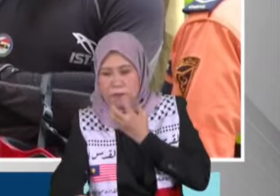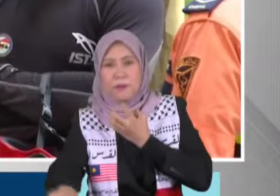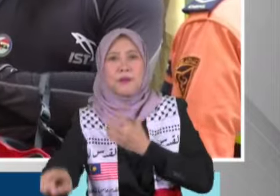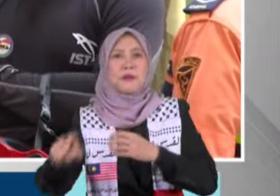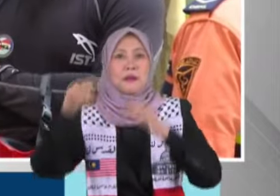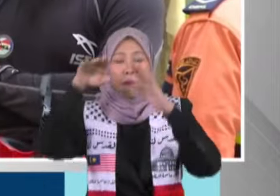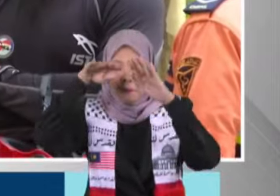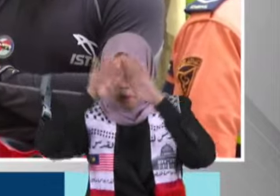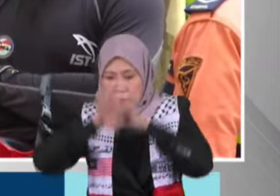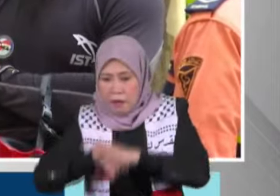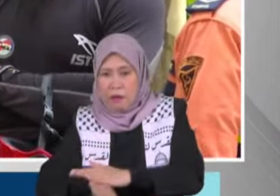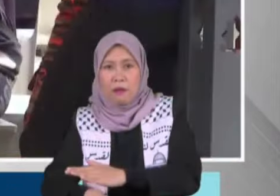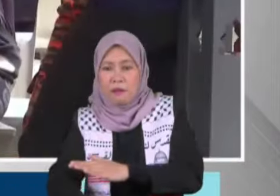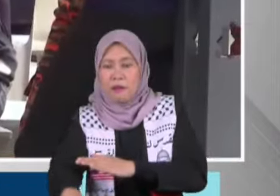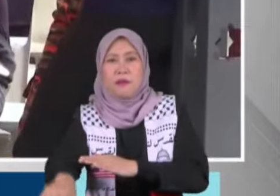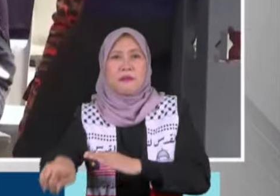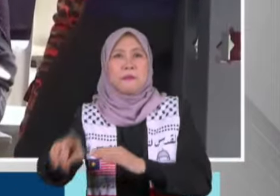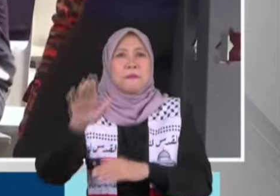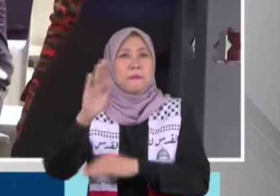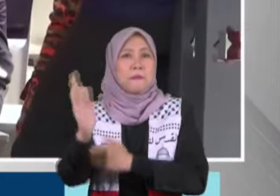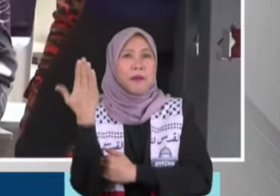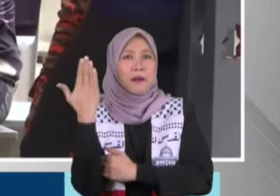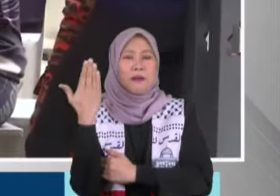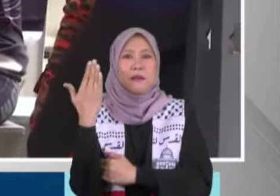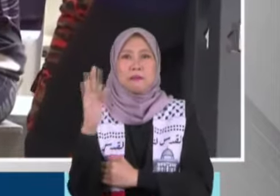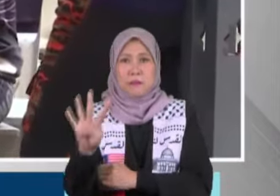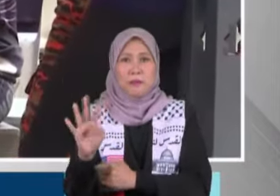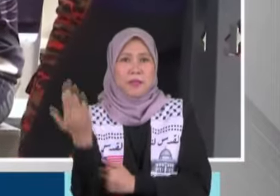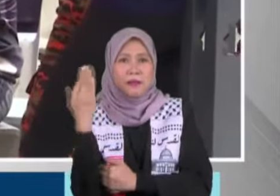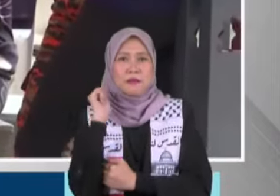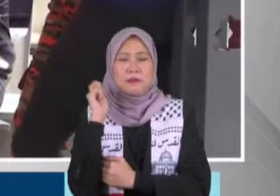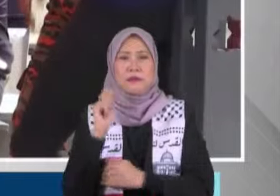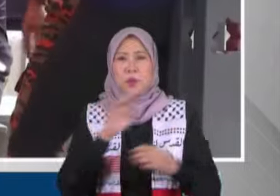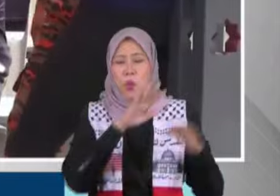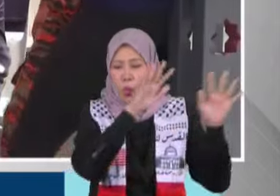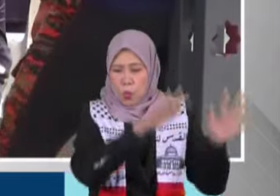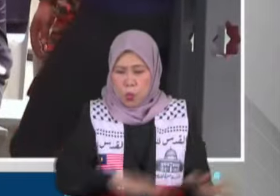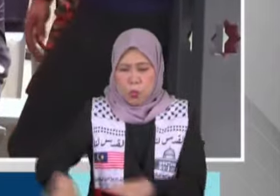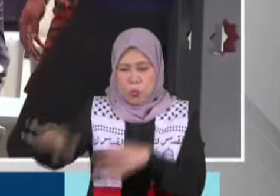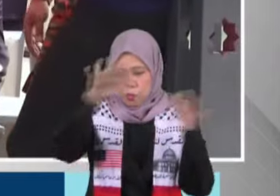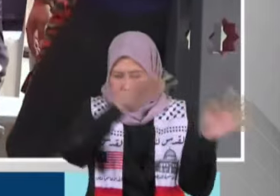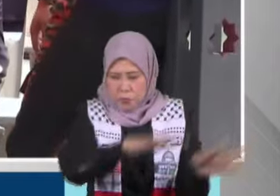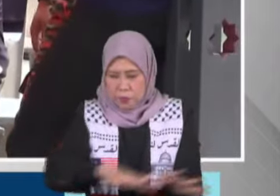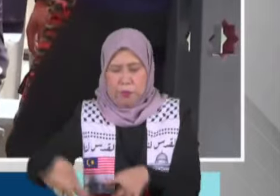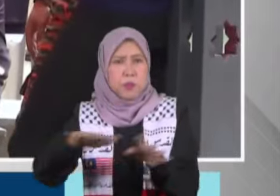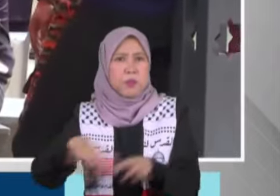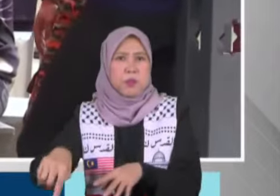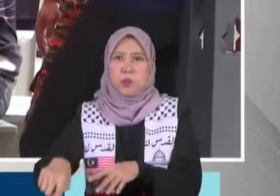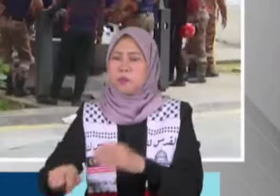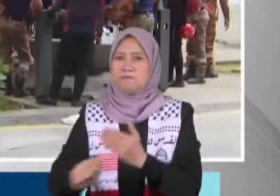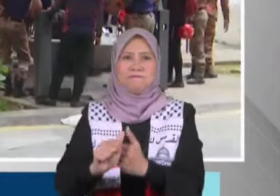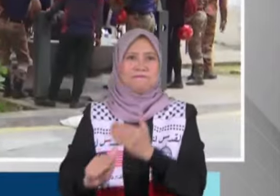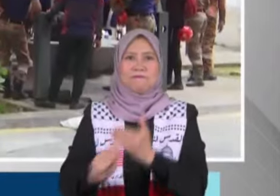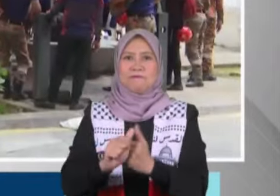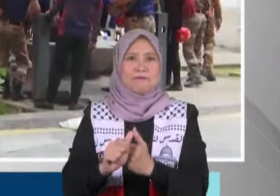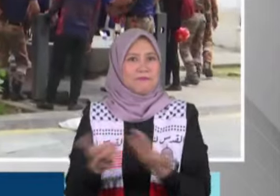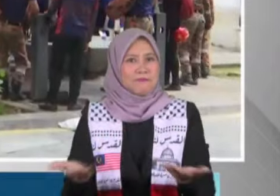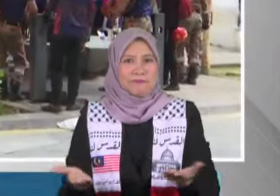pagi tadi. Jelas beliau, keadaan arus deras dan ketinggian air antara penghalang meneruskan kaedah tersebut.